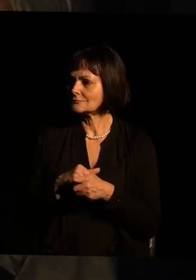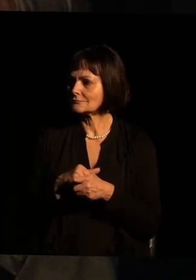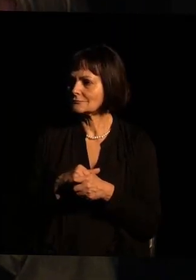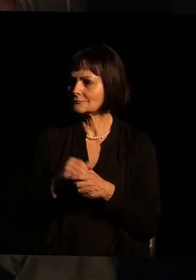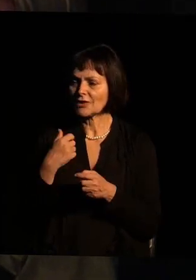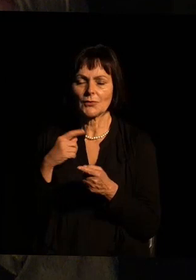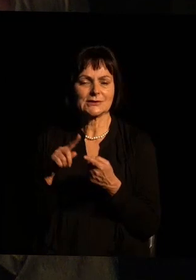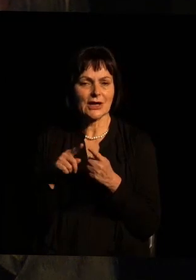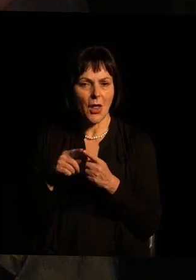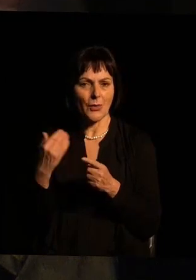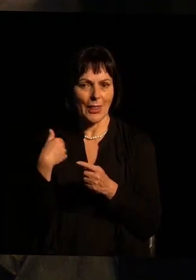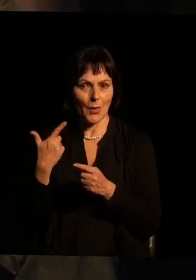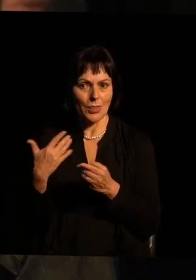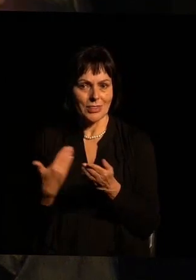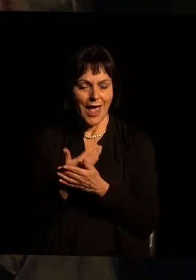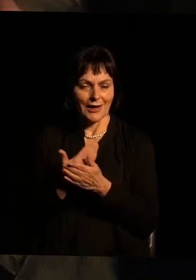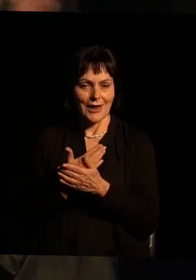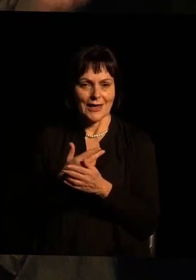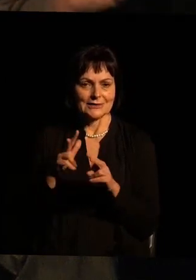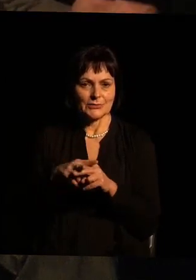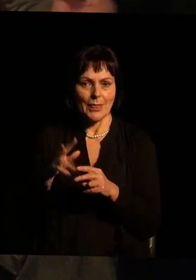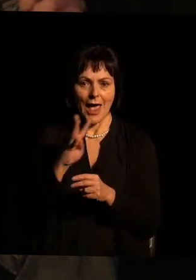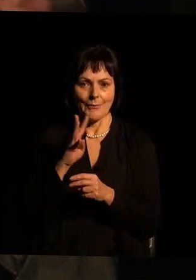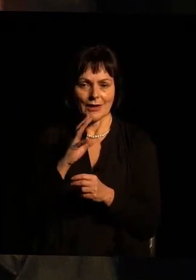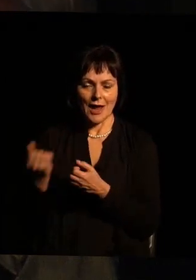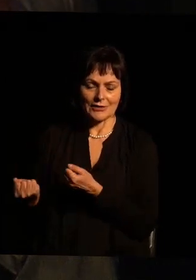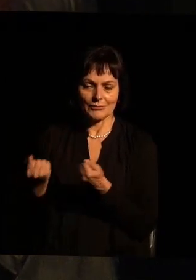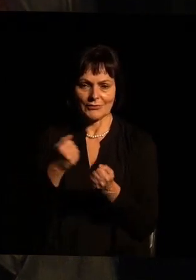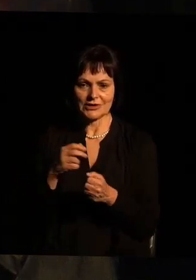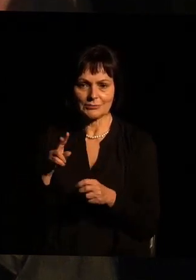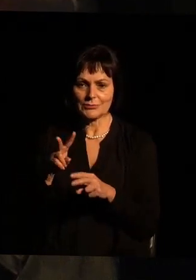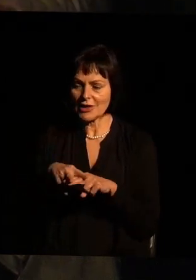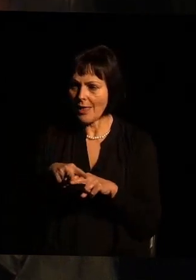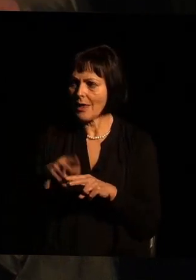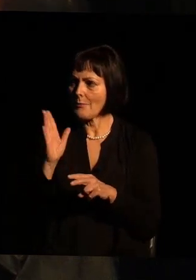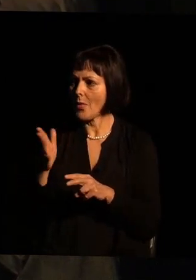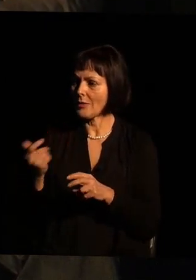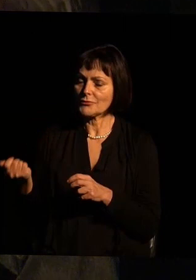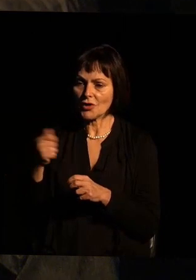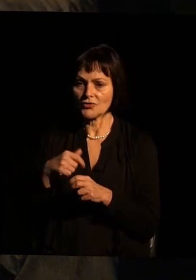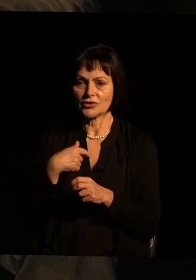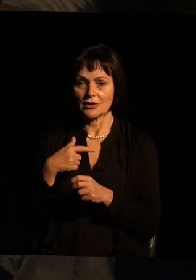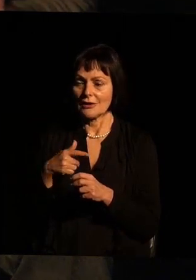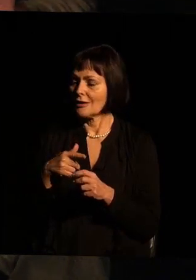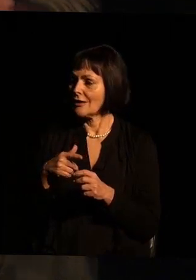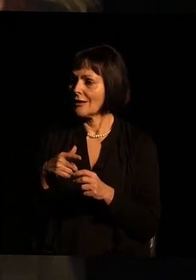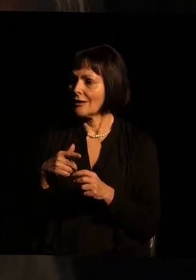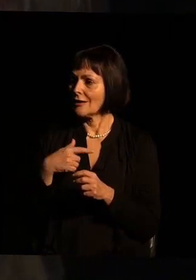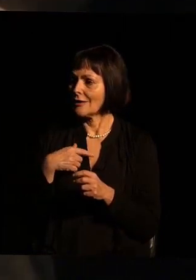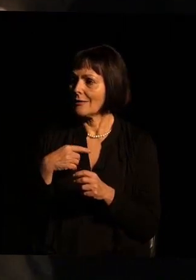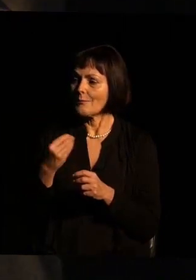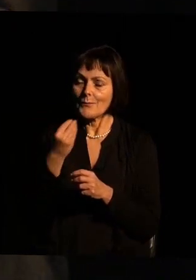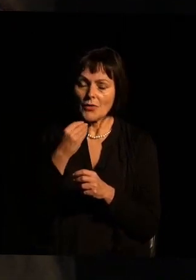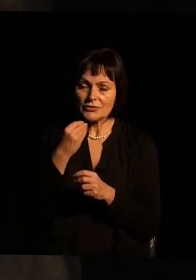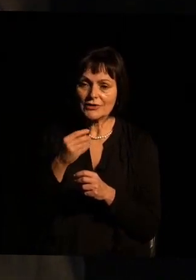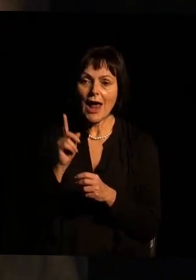stylonu, z czegoś mieliśmy, a tutaj nagle przyjeżdżają Amerykanie, mają ten sprzęt i później przychodzili do nas tam oczywiście się pożywić